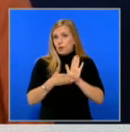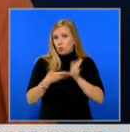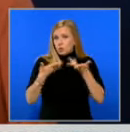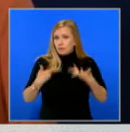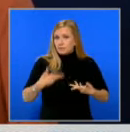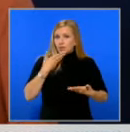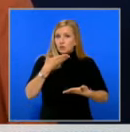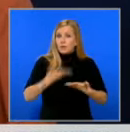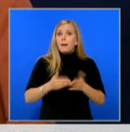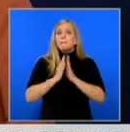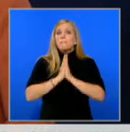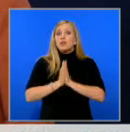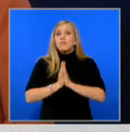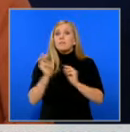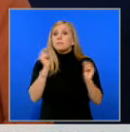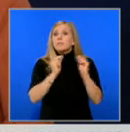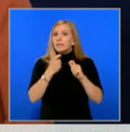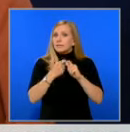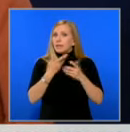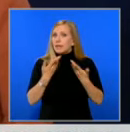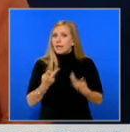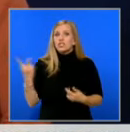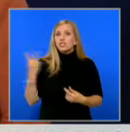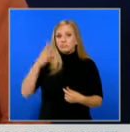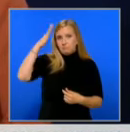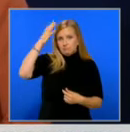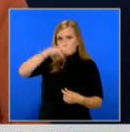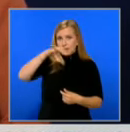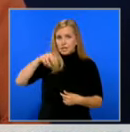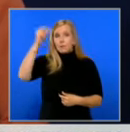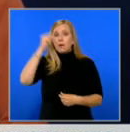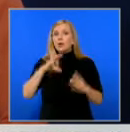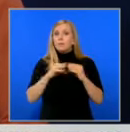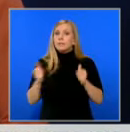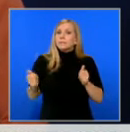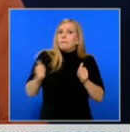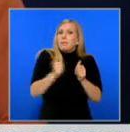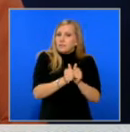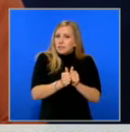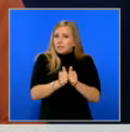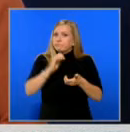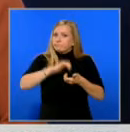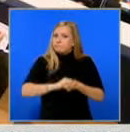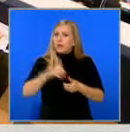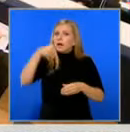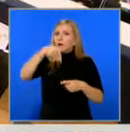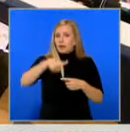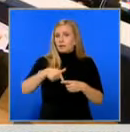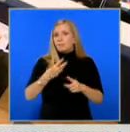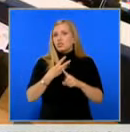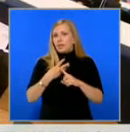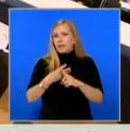съве да направи така че българия и румъния да се присъединят към шенген и то напълно заслужено